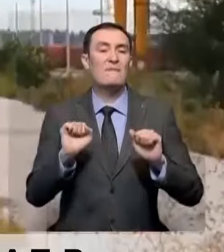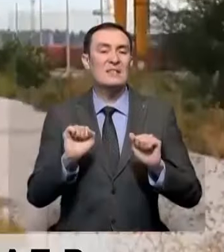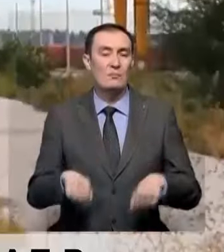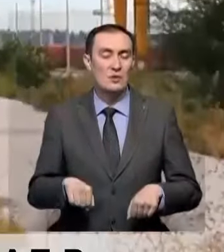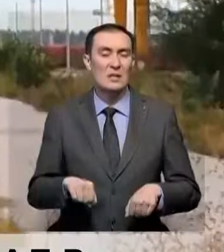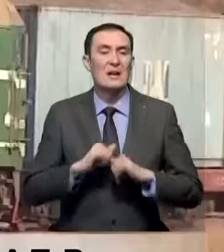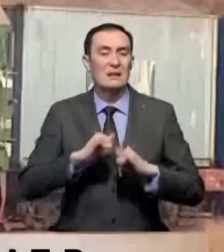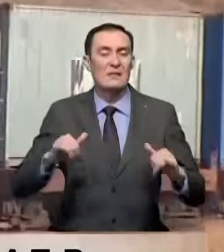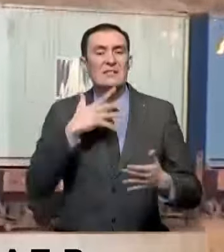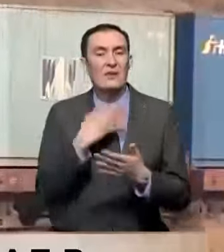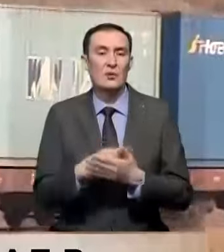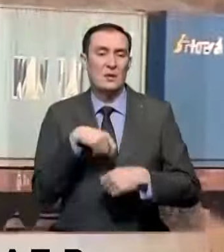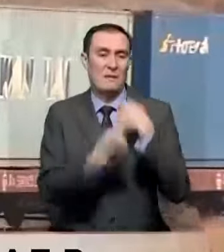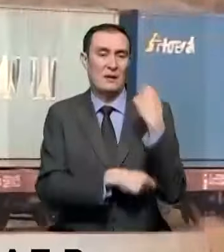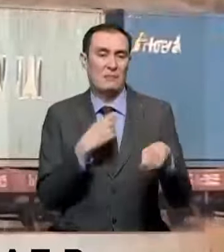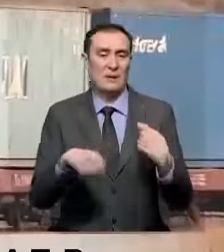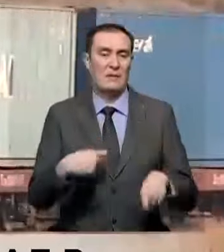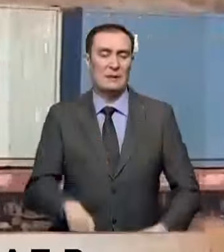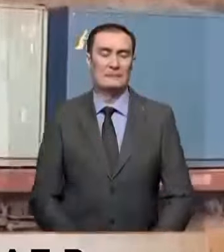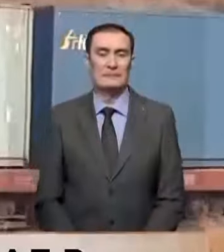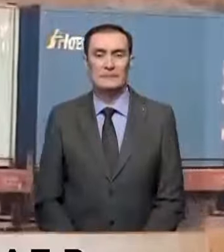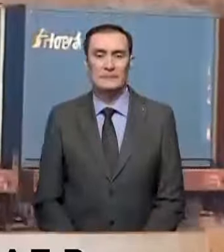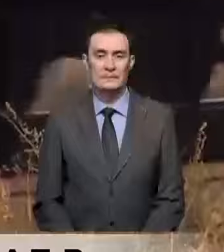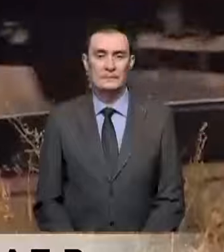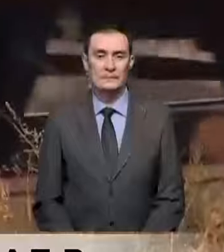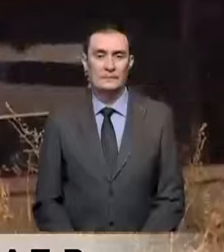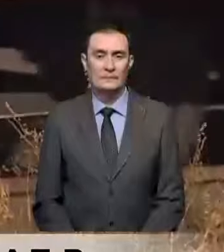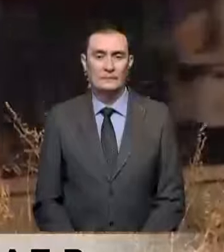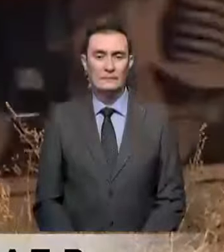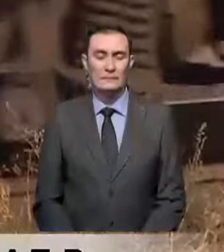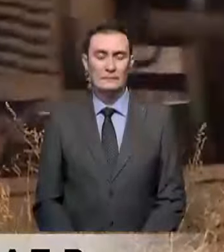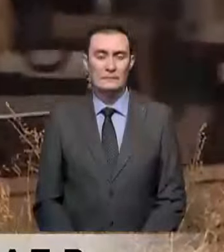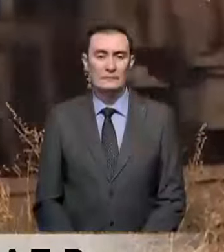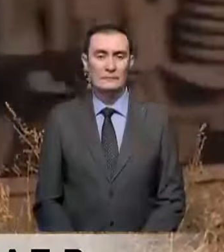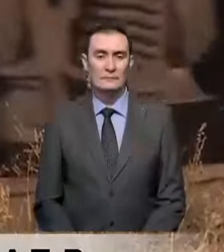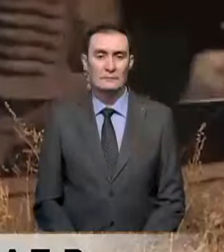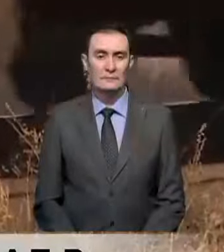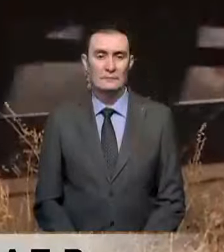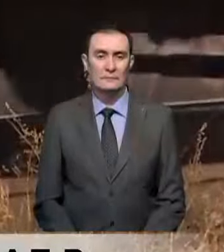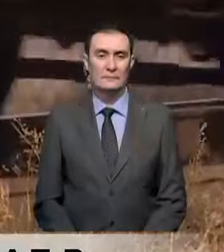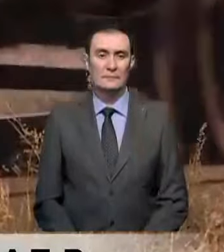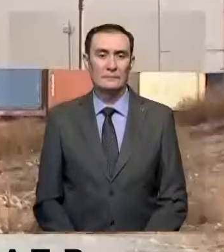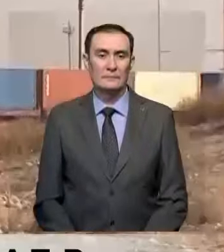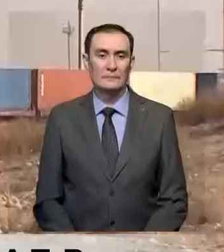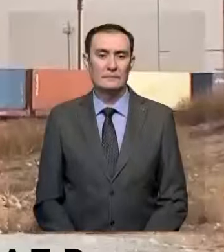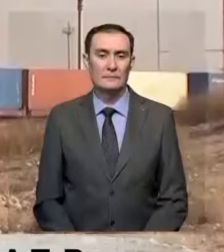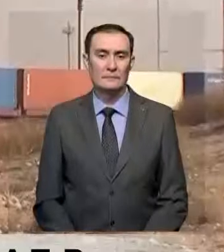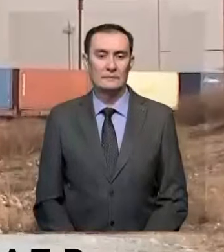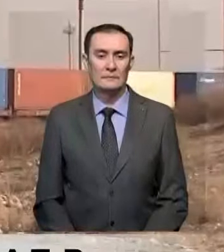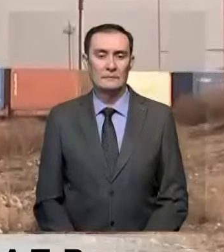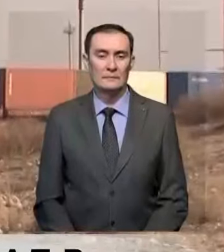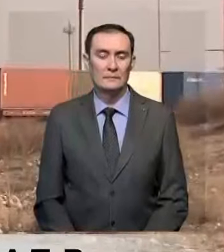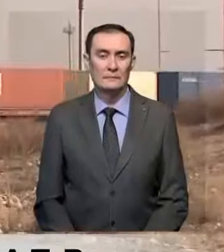возможность продвигать свою продукцию. Динара Жамбатырова, Ислам Махамбет, при поддержке телерадиокомплекса президента Казахстана